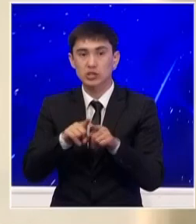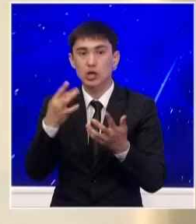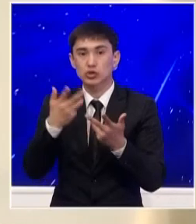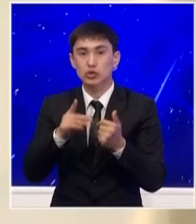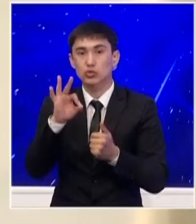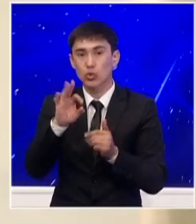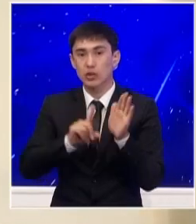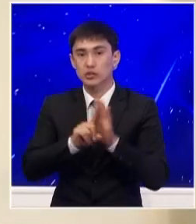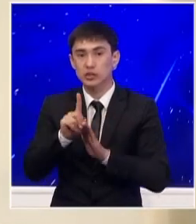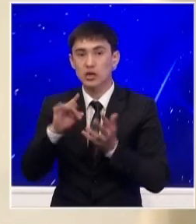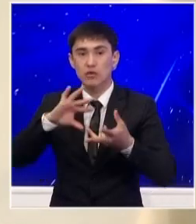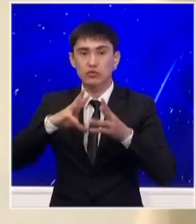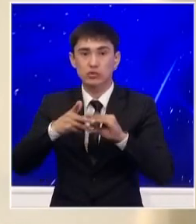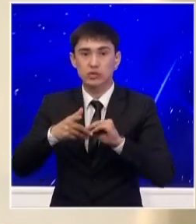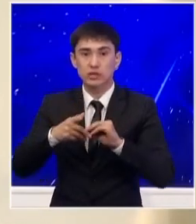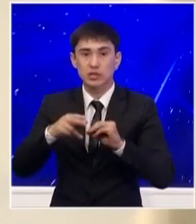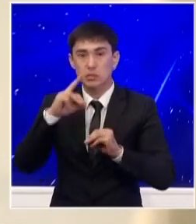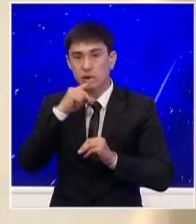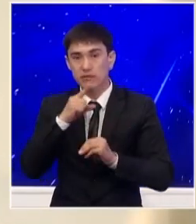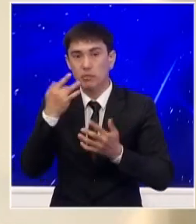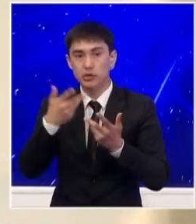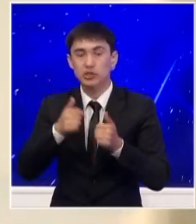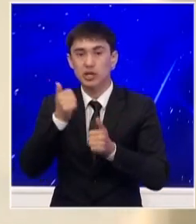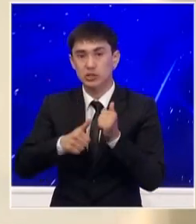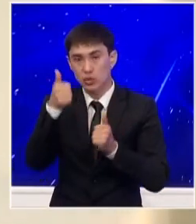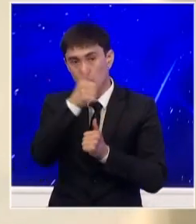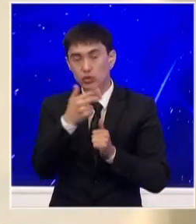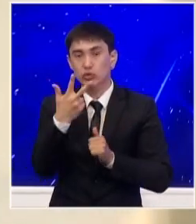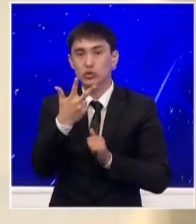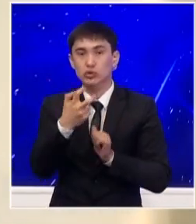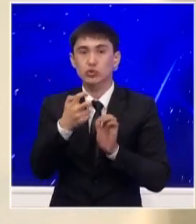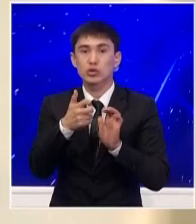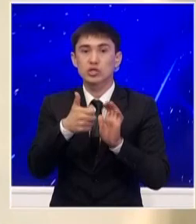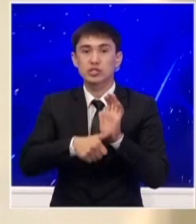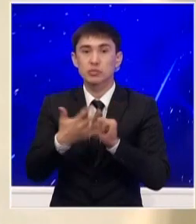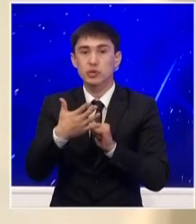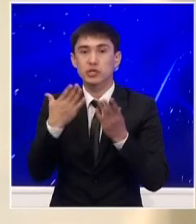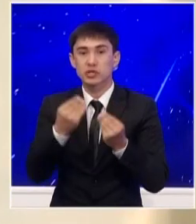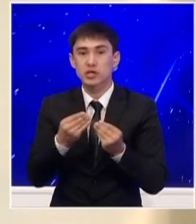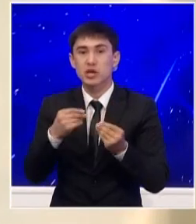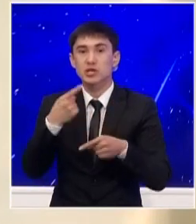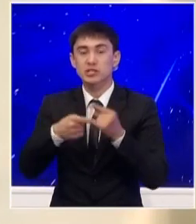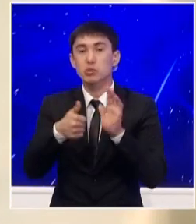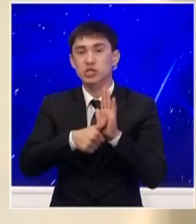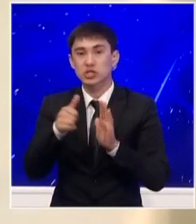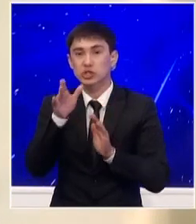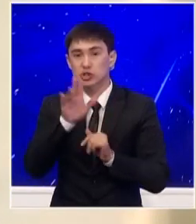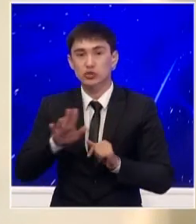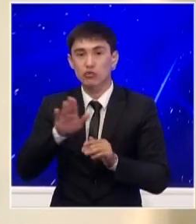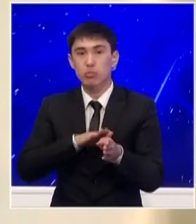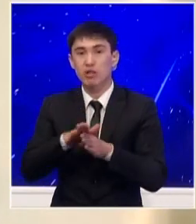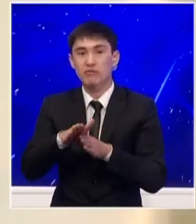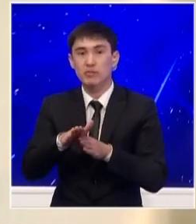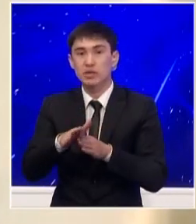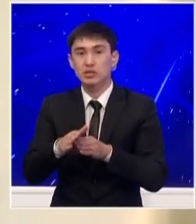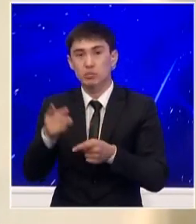идет от нуля. В результате неправильных подсчетов каждый год из 365 суток выпадает по 6 часов. Чтобы восполнить этот пробел,